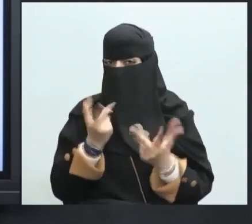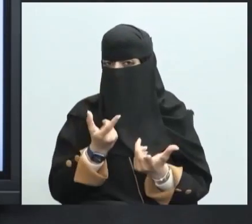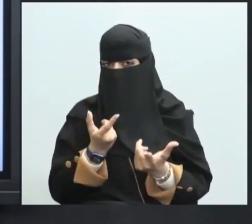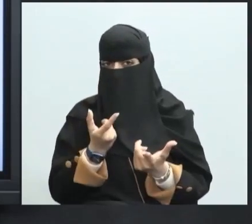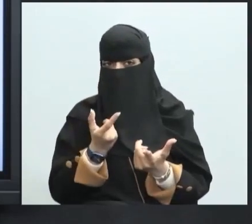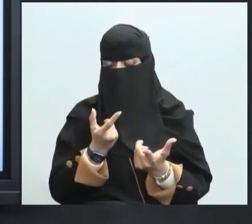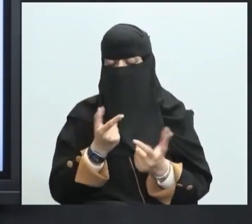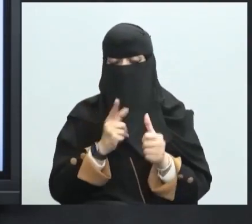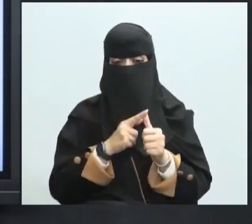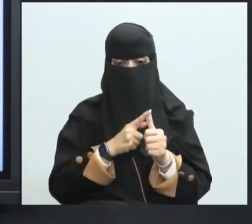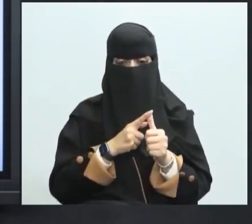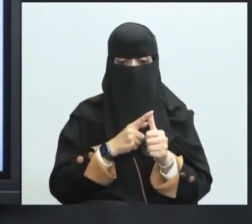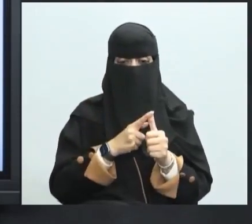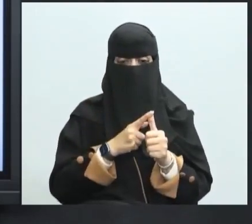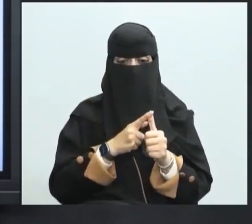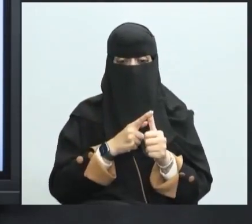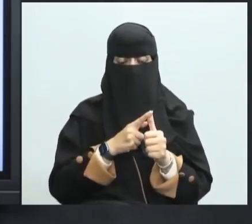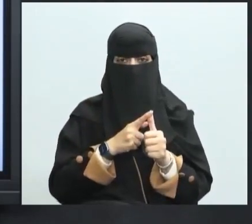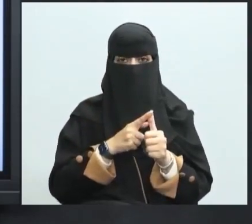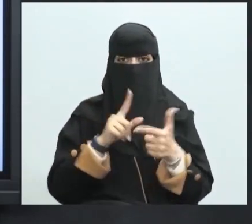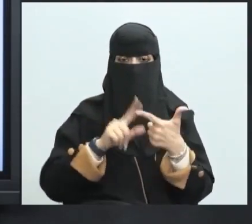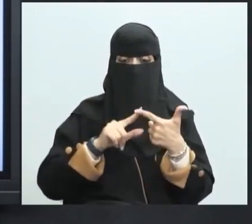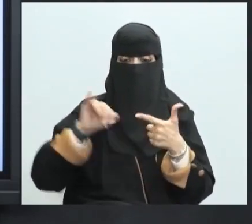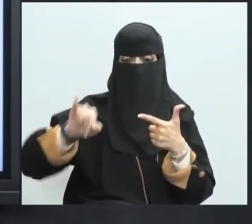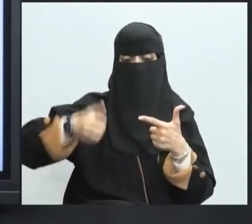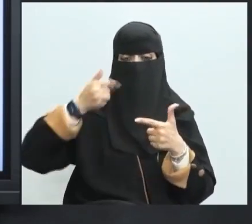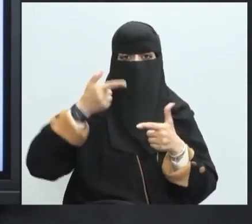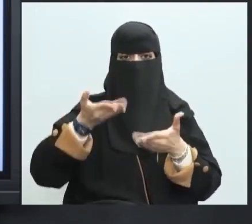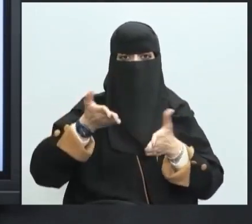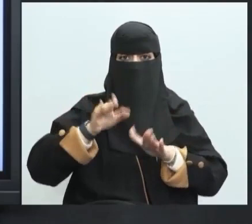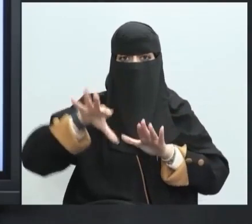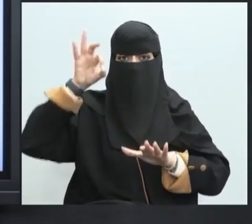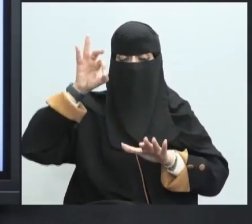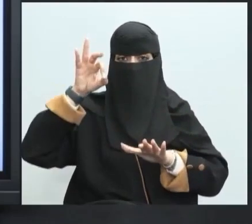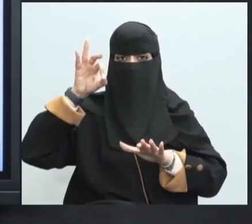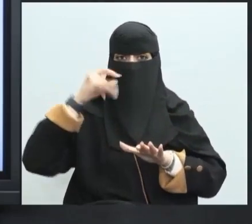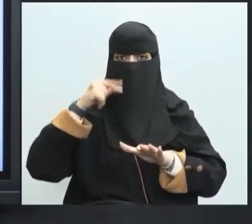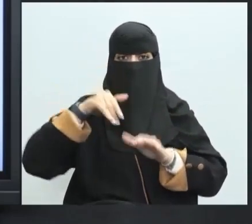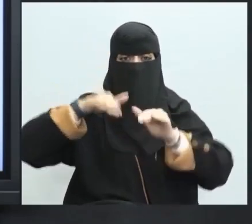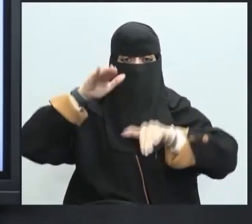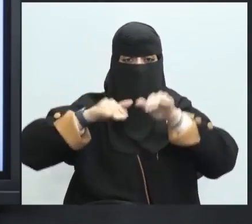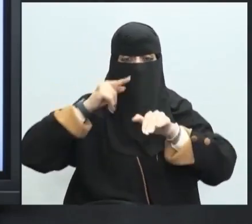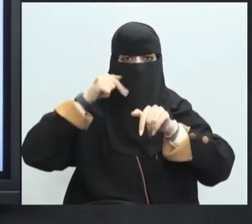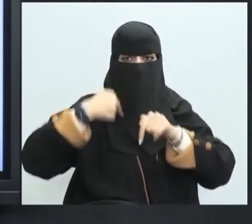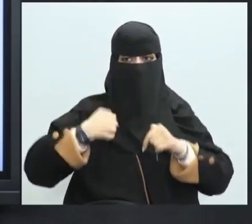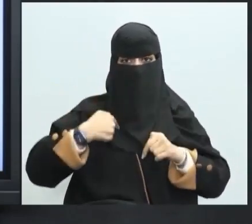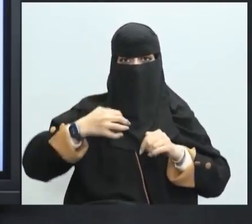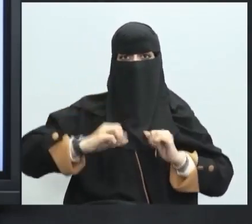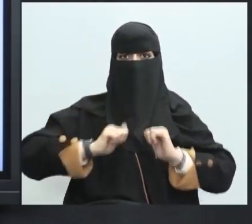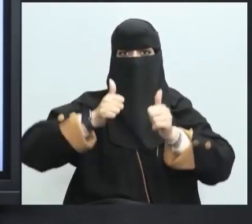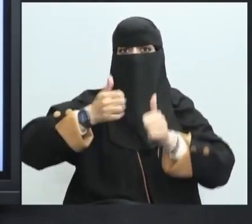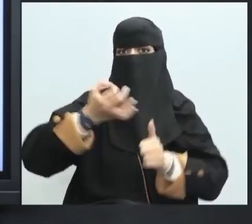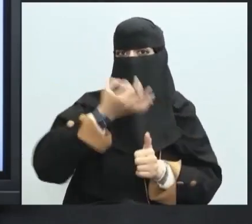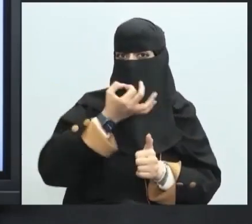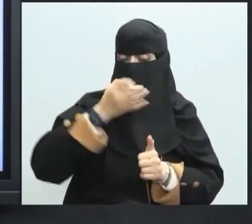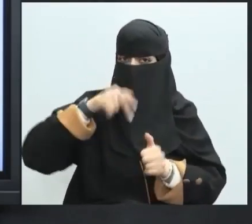المستمعين بحاجه ماس اليه الان ب ما مدى كفاءتي في هذا الموضوع ايضا